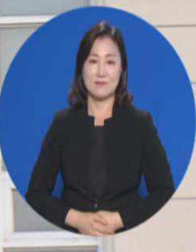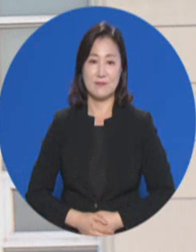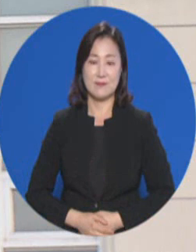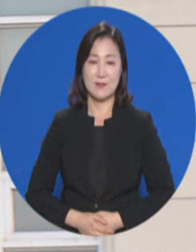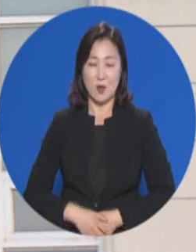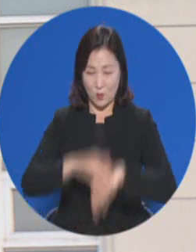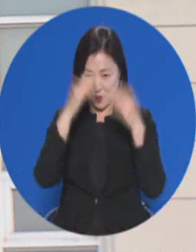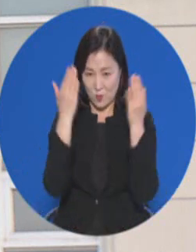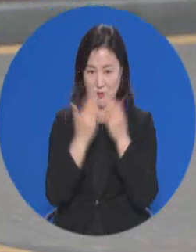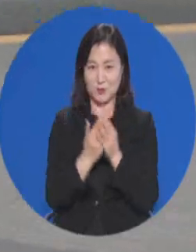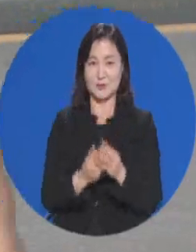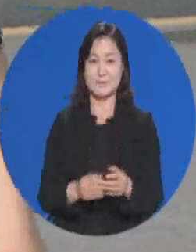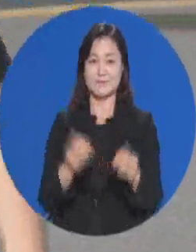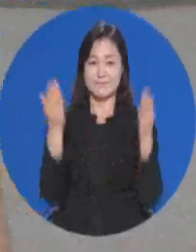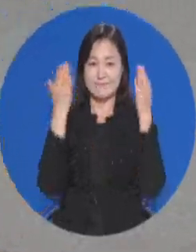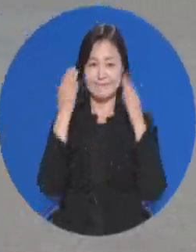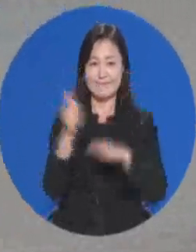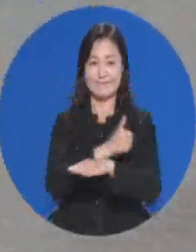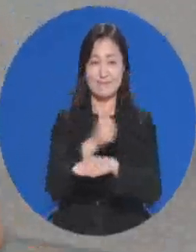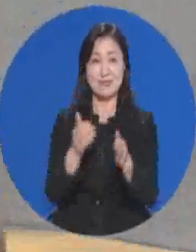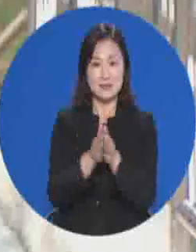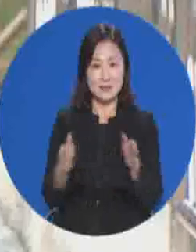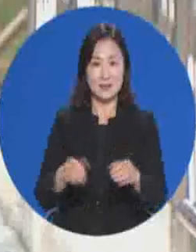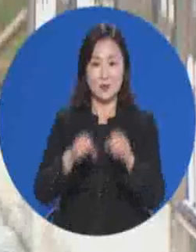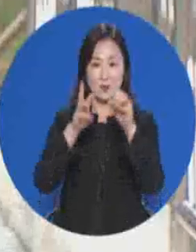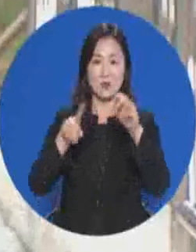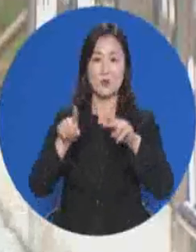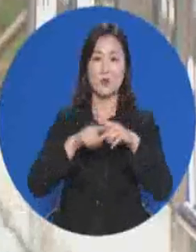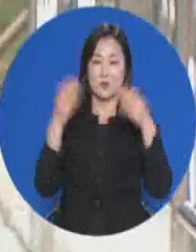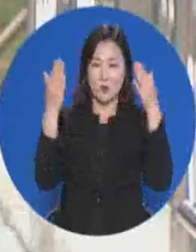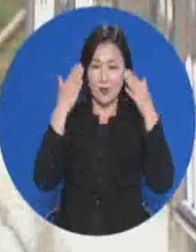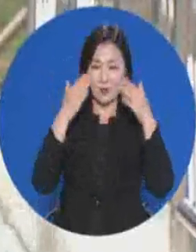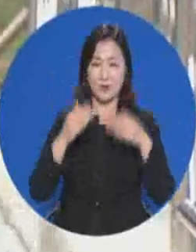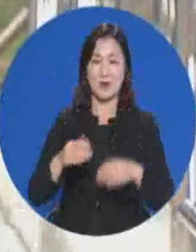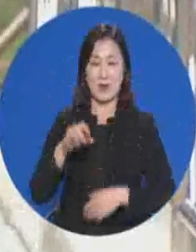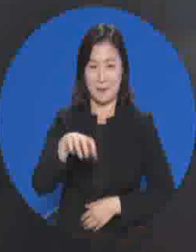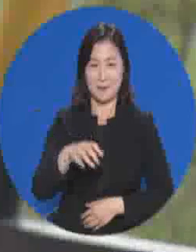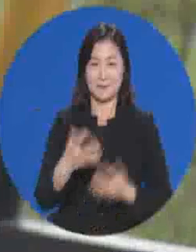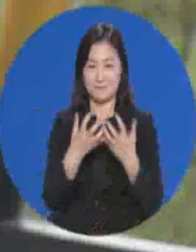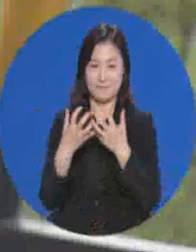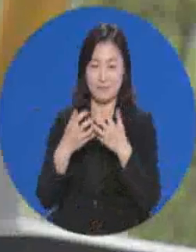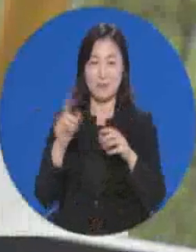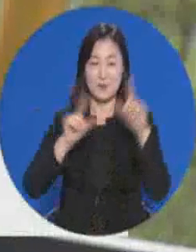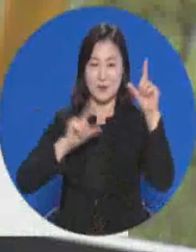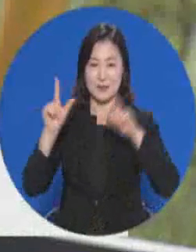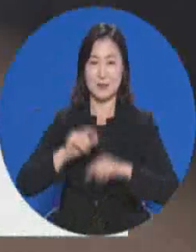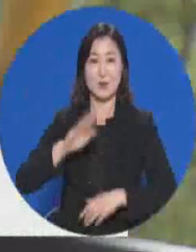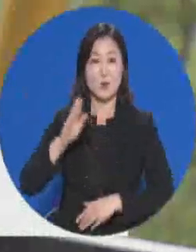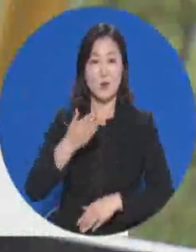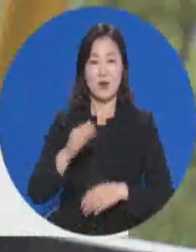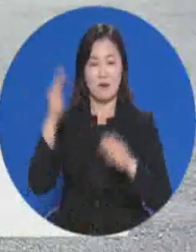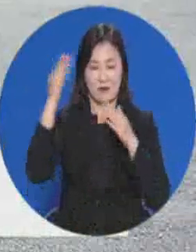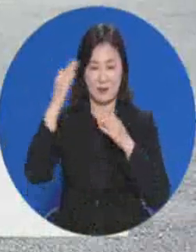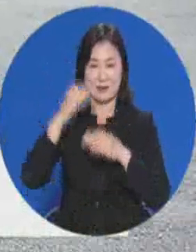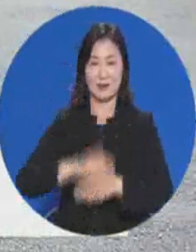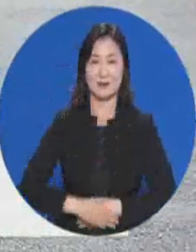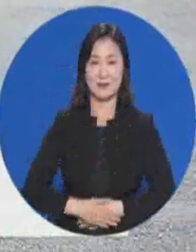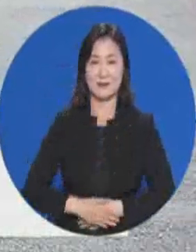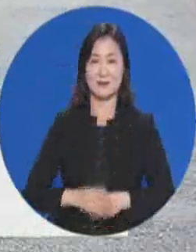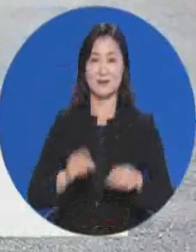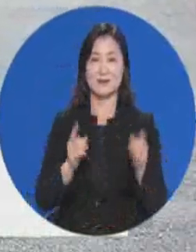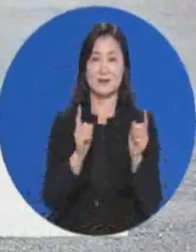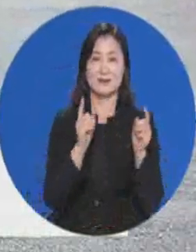전면 등교 첫날 여수 웅천초등학교 앞이 어느 때보다 북적입니다. 900명이 넘는 학생들이 비대면